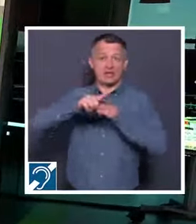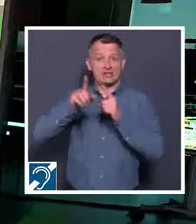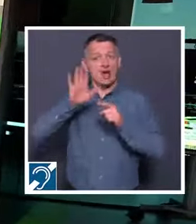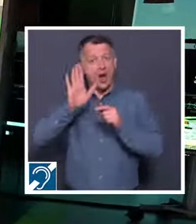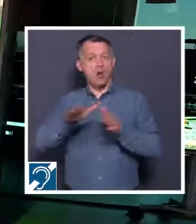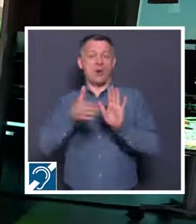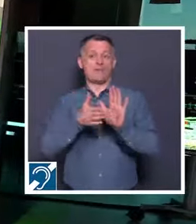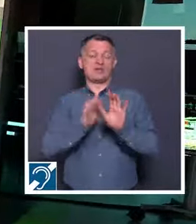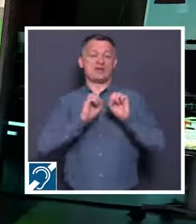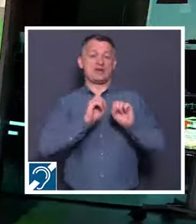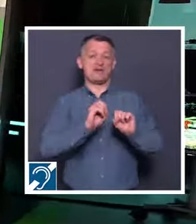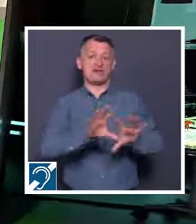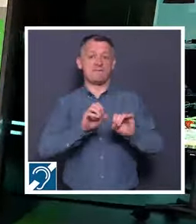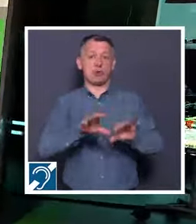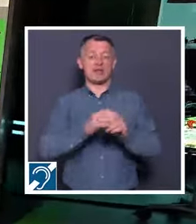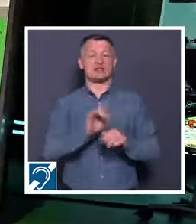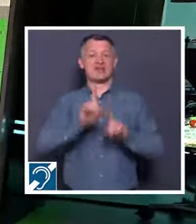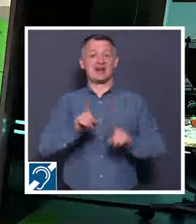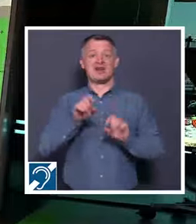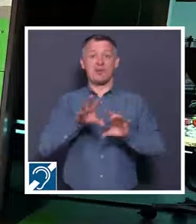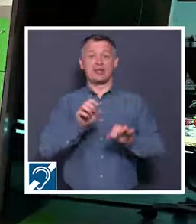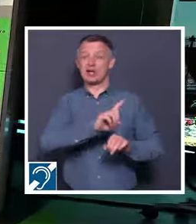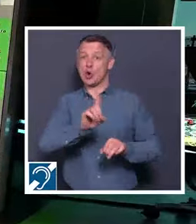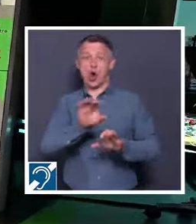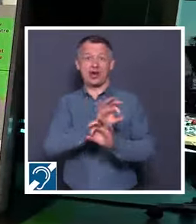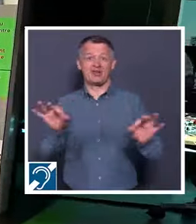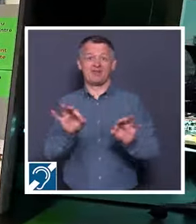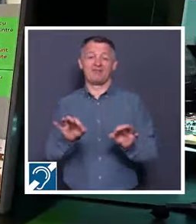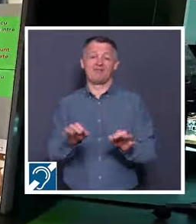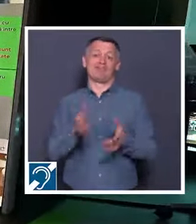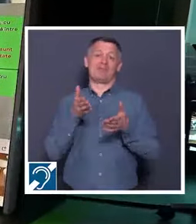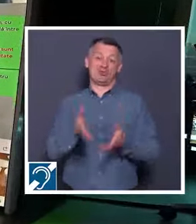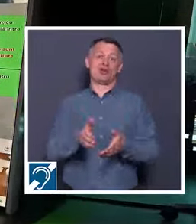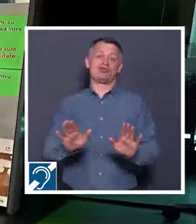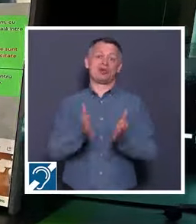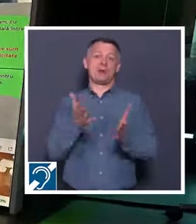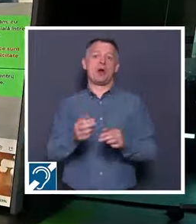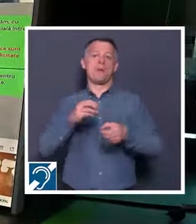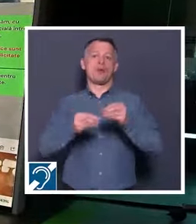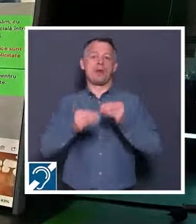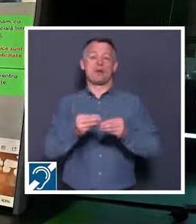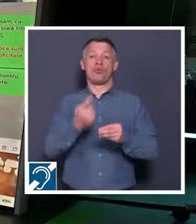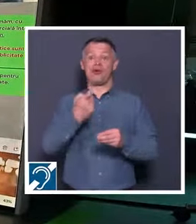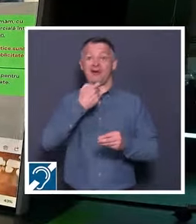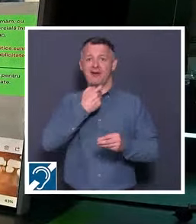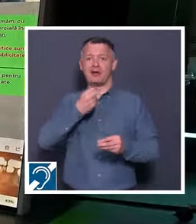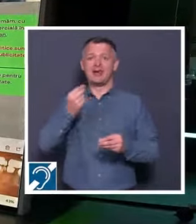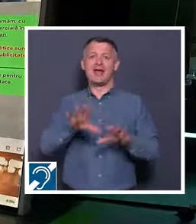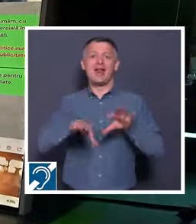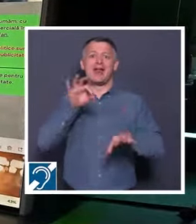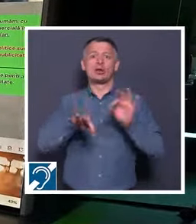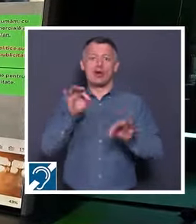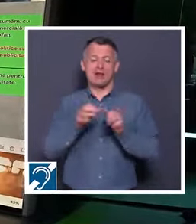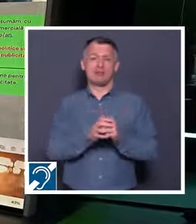informații, iar dacă acele informații nu sunt corecte, atunci deja ai o problemă. un an super electoral în care ai atât de multe